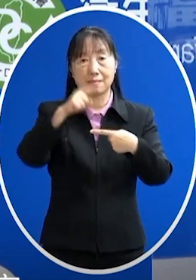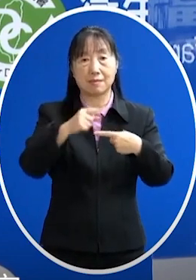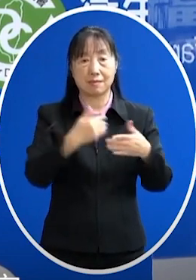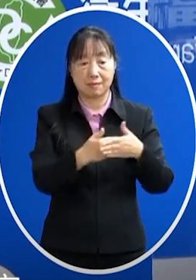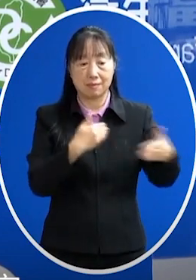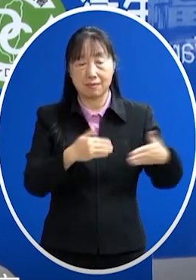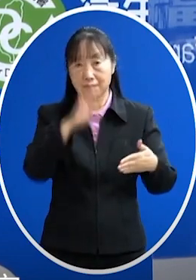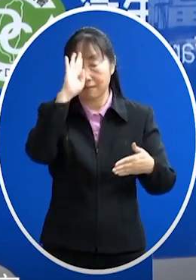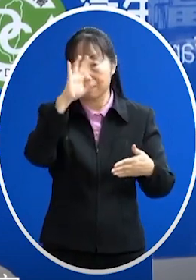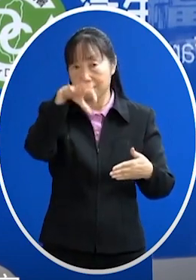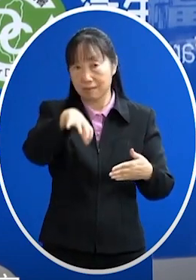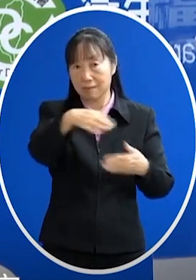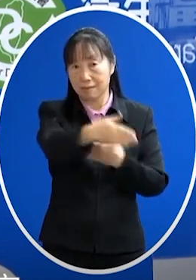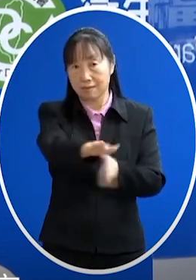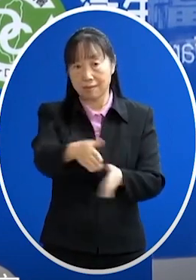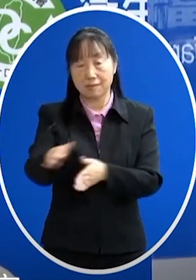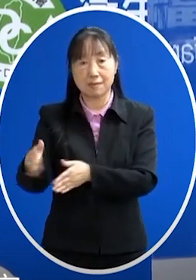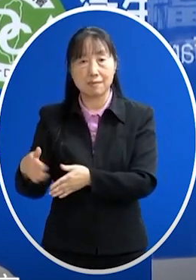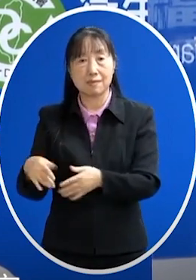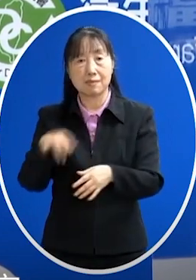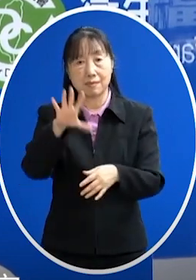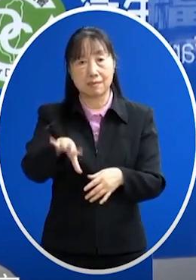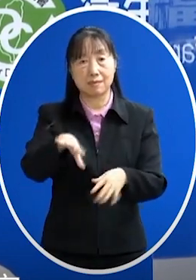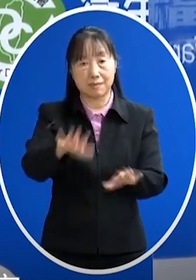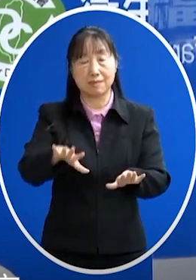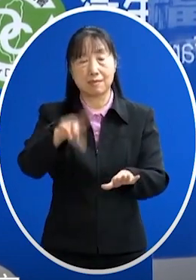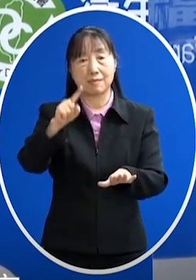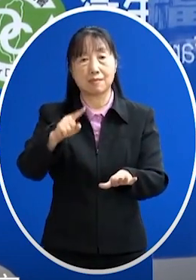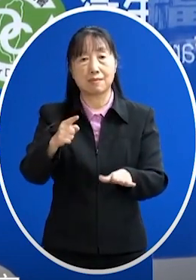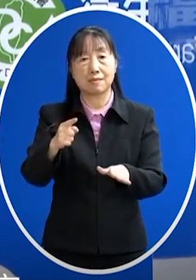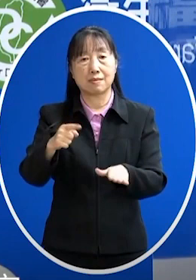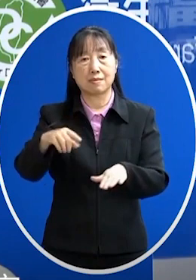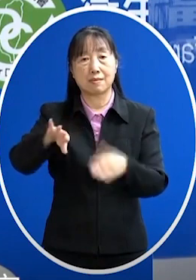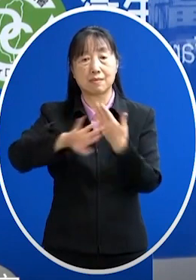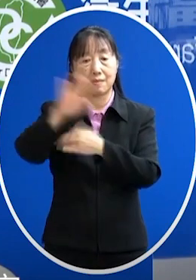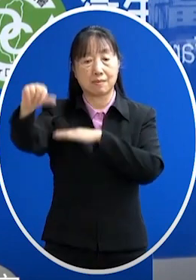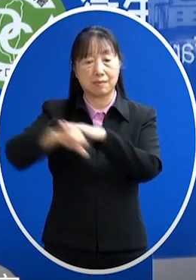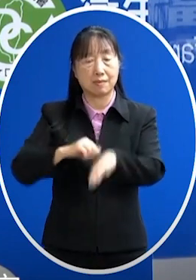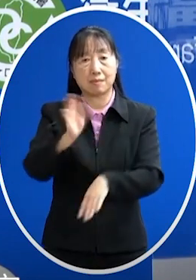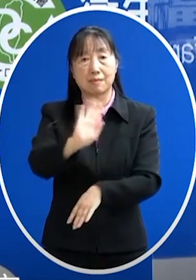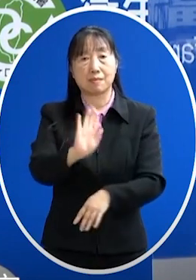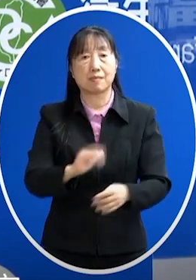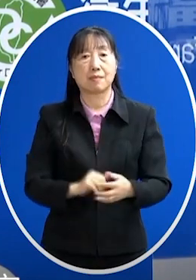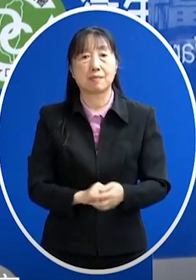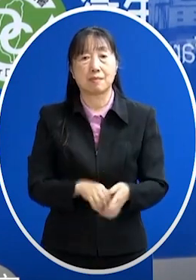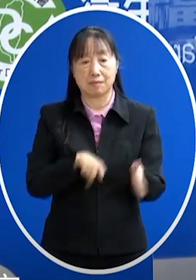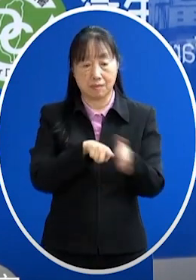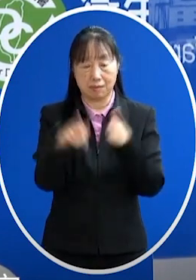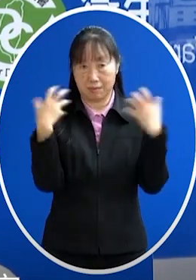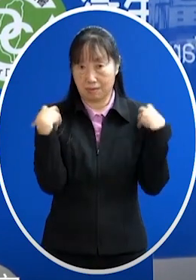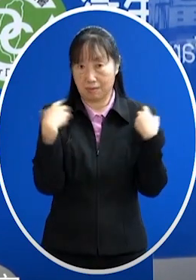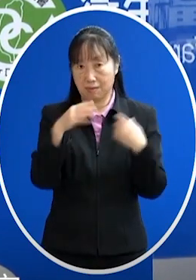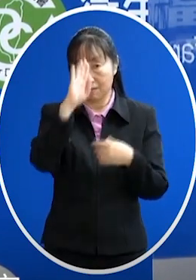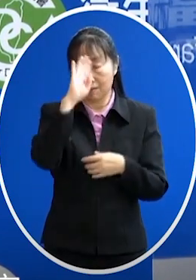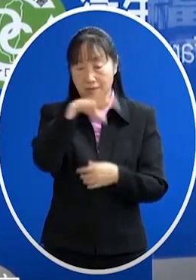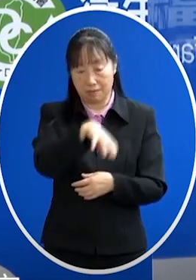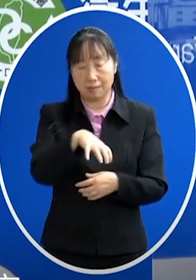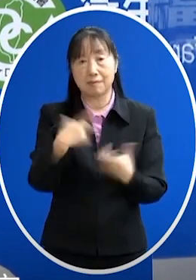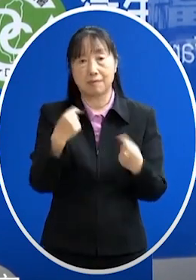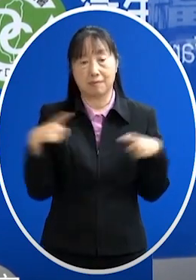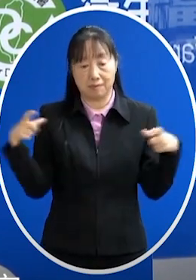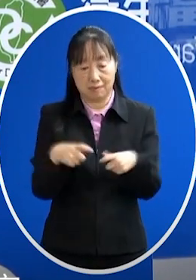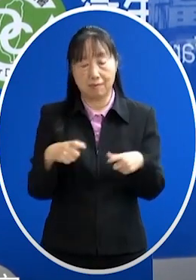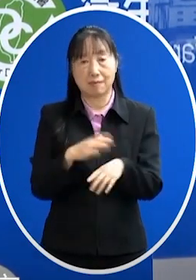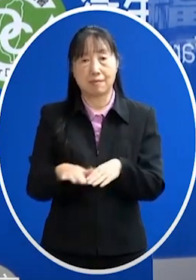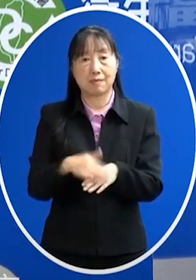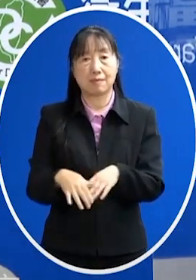房。好，隔离病房目前还先不收。好，那至于在这个专责的病房，哈，我们也先缩小规模，